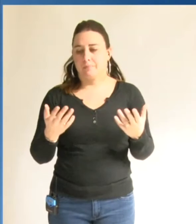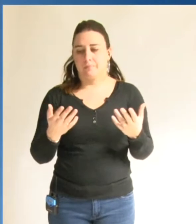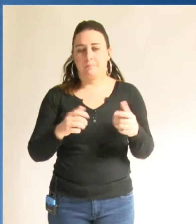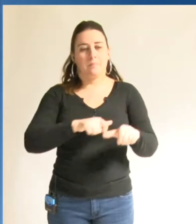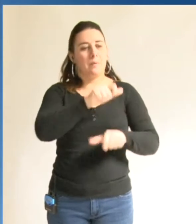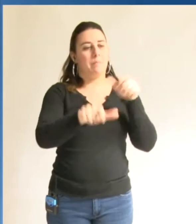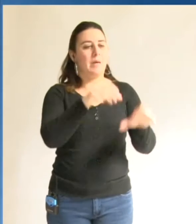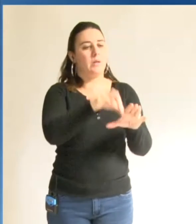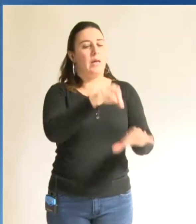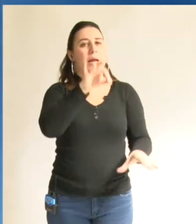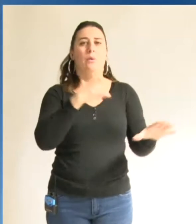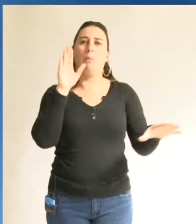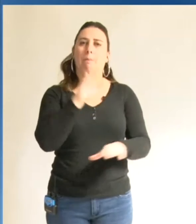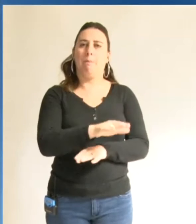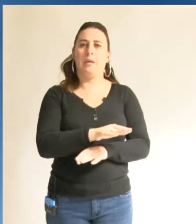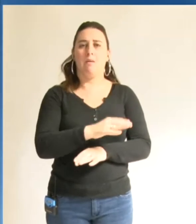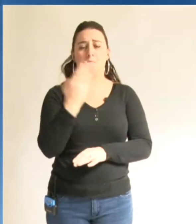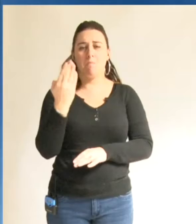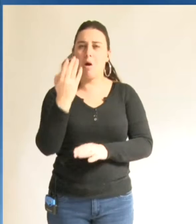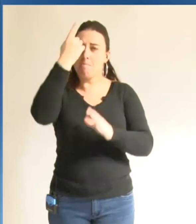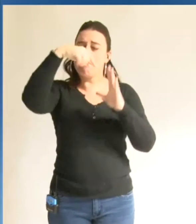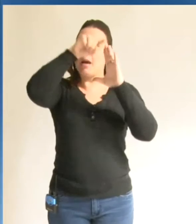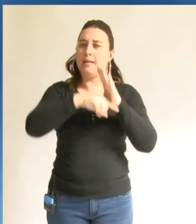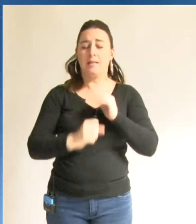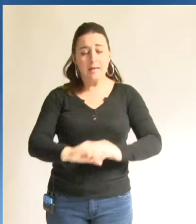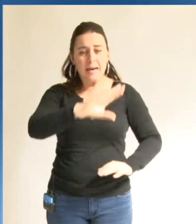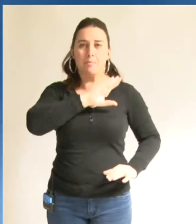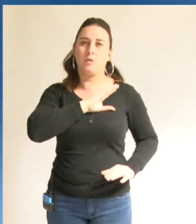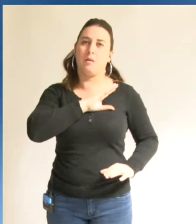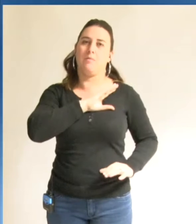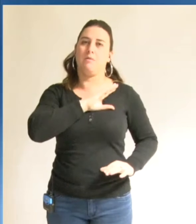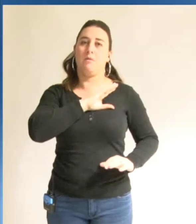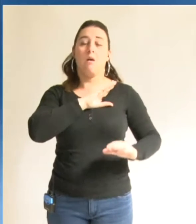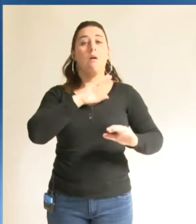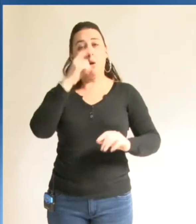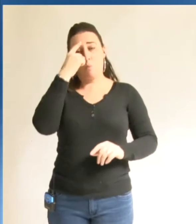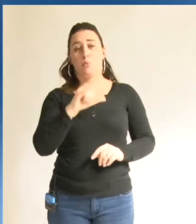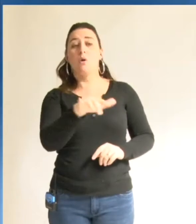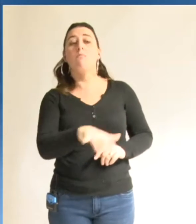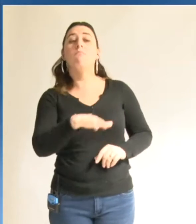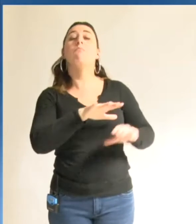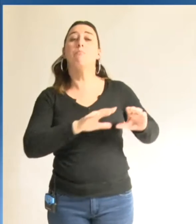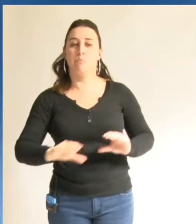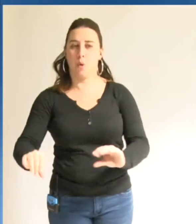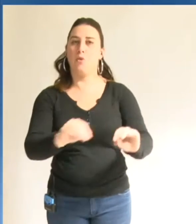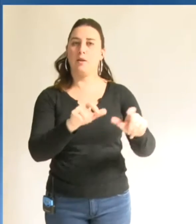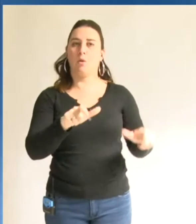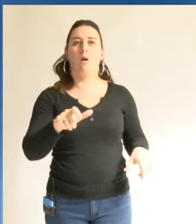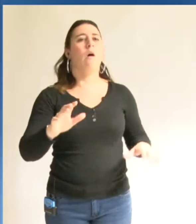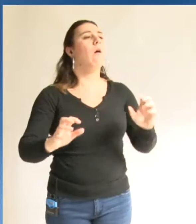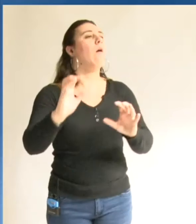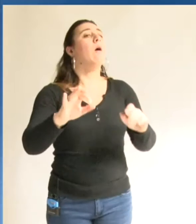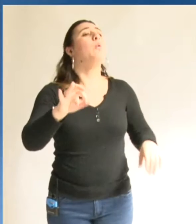les élus doivent avoir une éthique de responsabilité. Responsabilité vis-à-vis de la population. Et